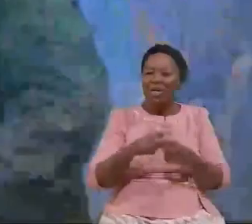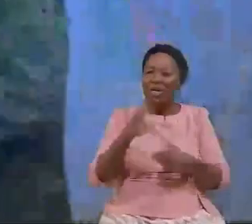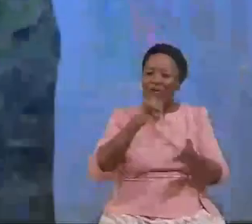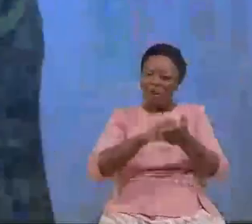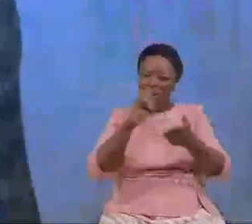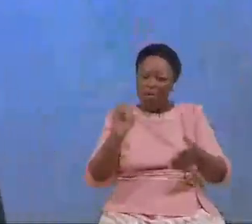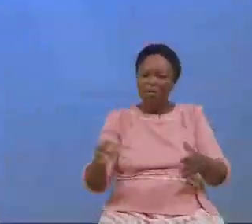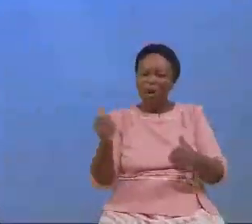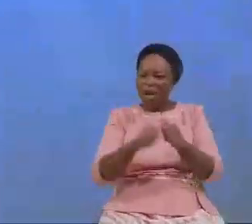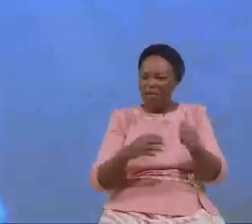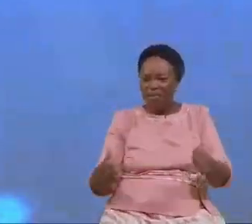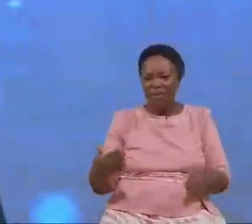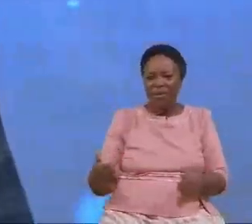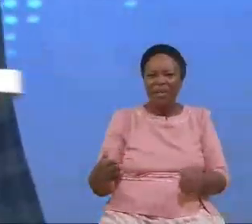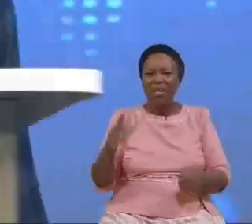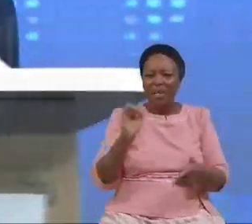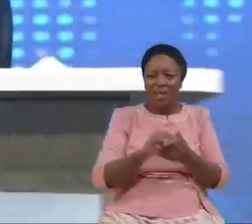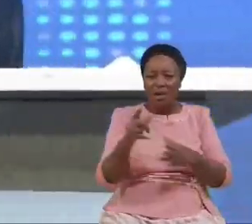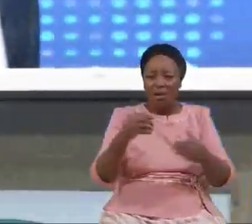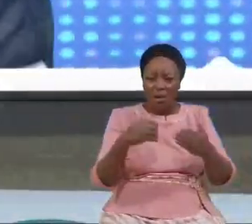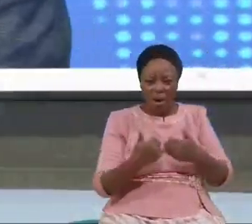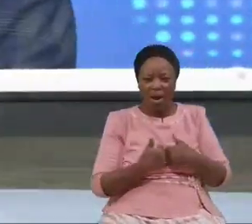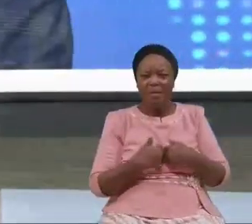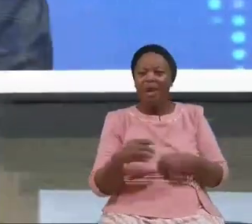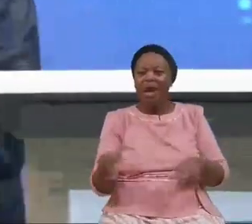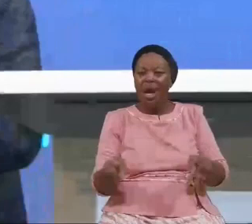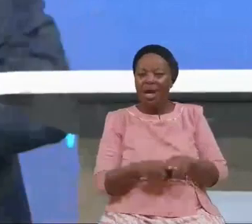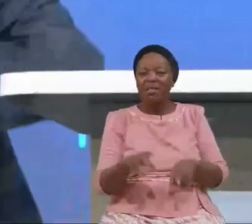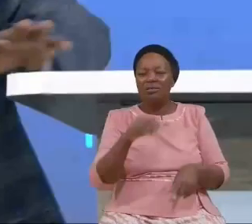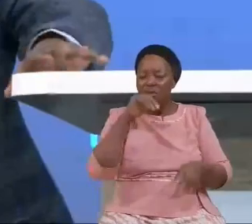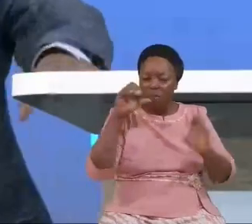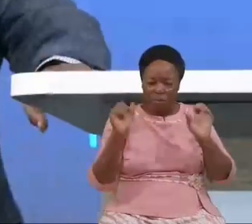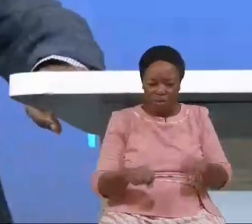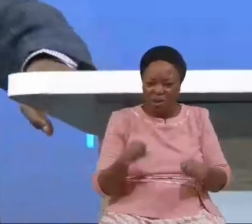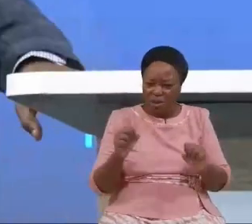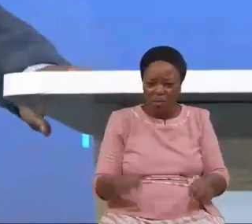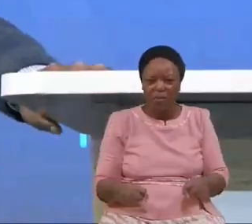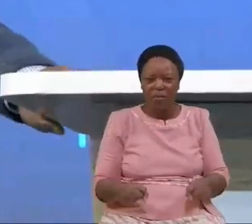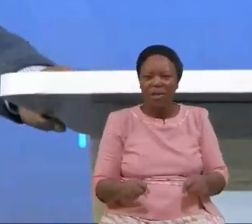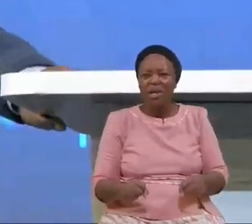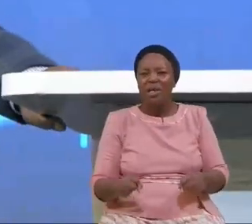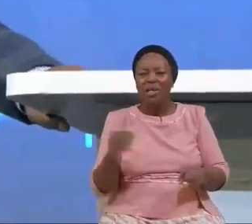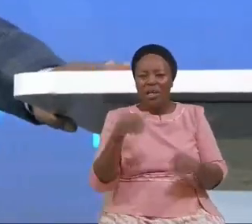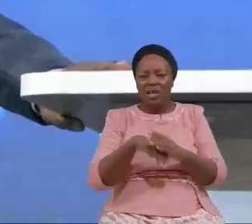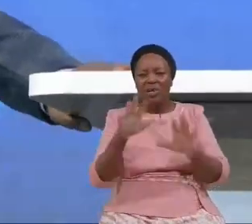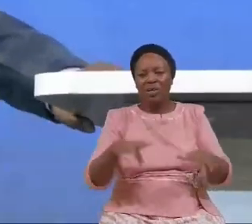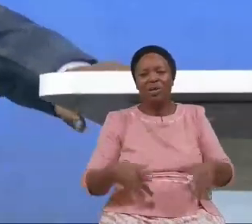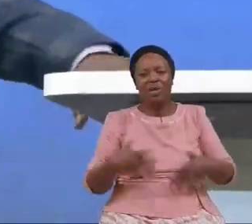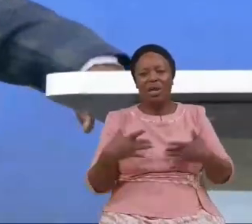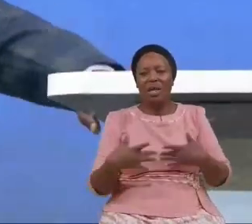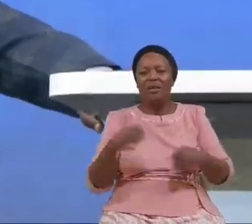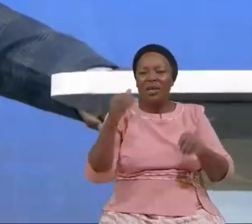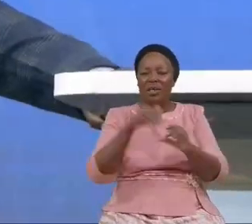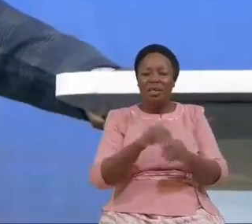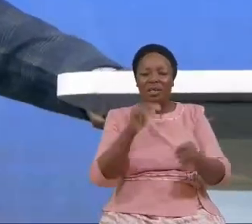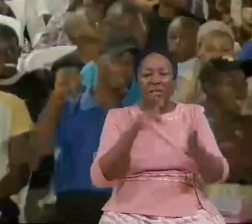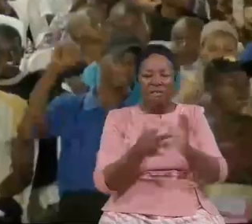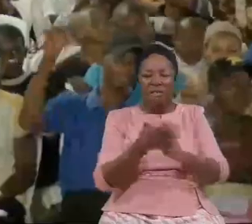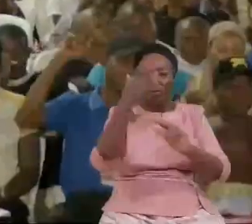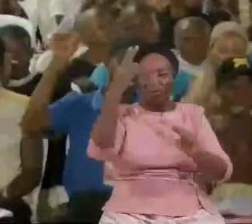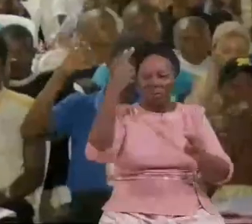va ôter tout ce que tu as comme impossibilité dans ta vie au nom de